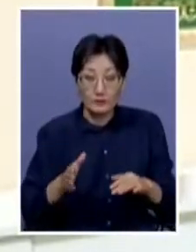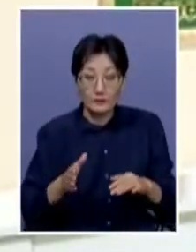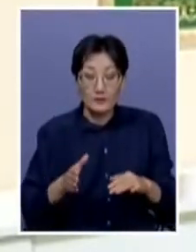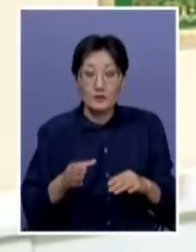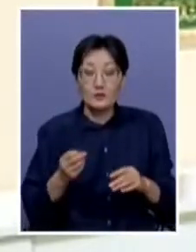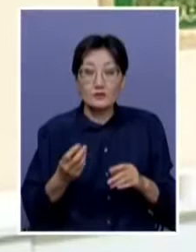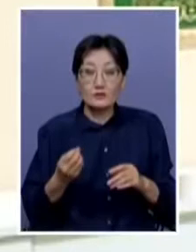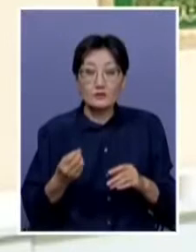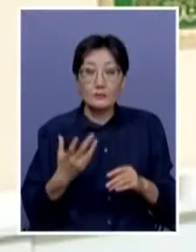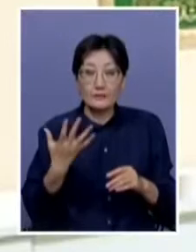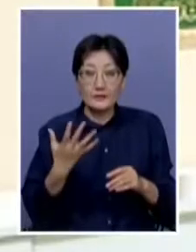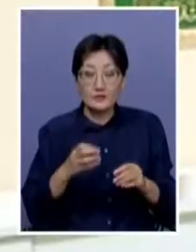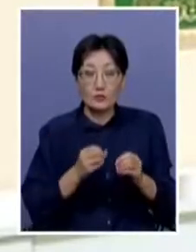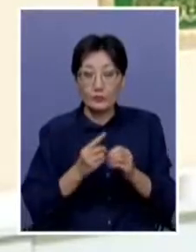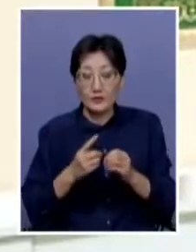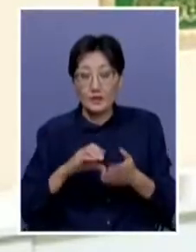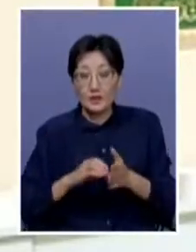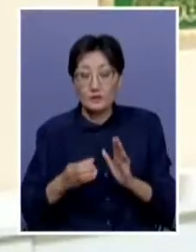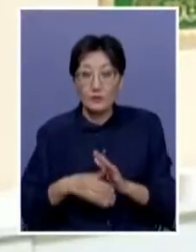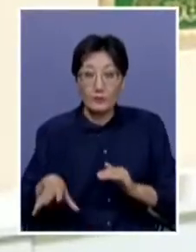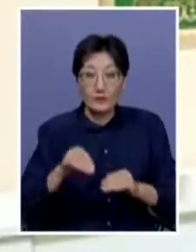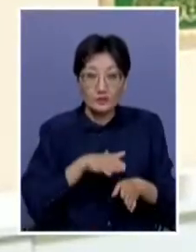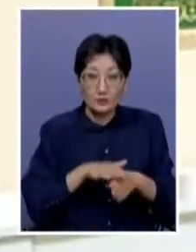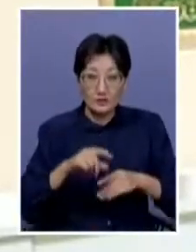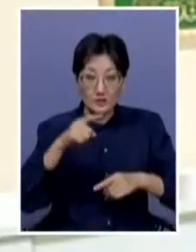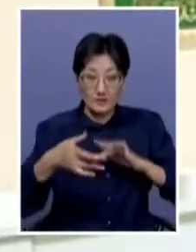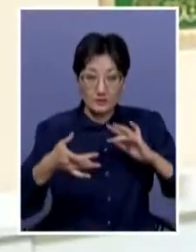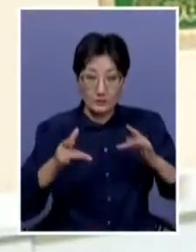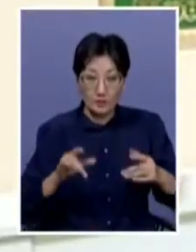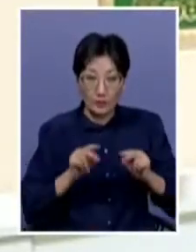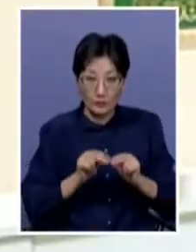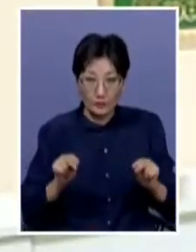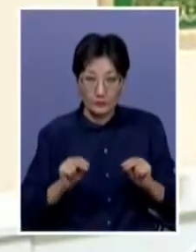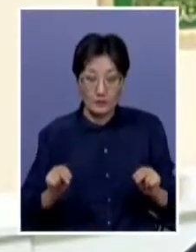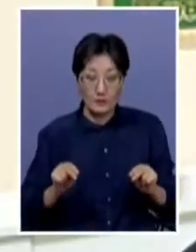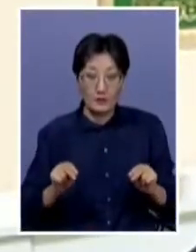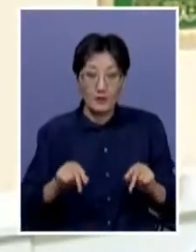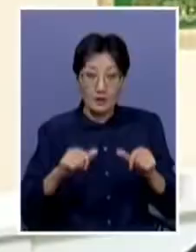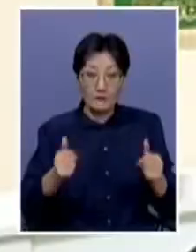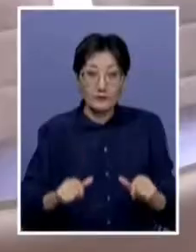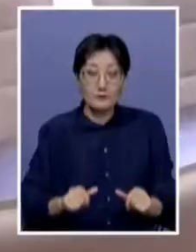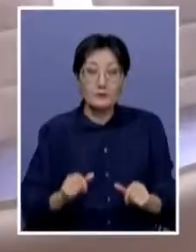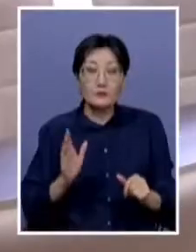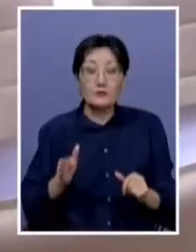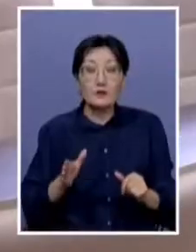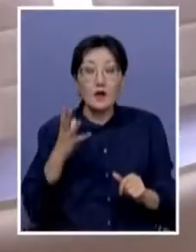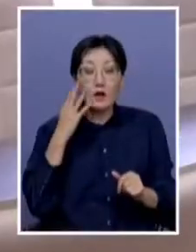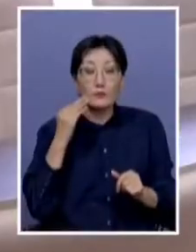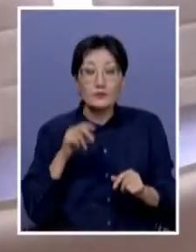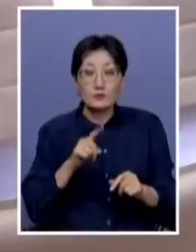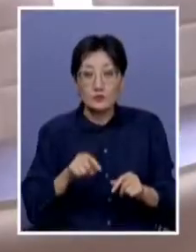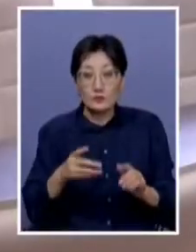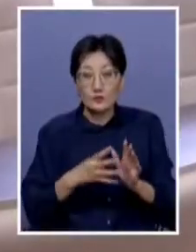Бұдан бөлек 5-ші және 11-ші сыныптар бізде барлығы толықтай қашықтан білім беру форматында оқиды. Ал Алматыдағы